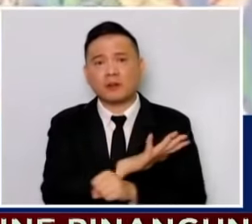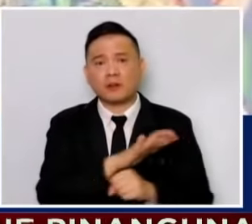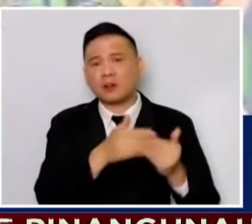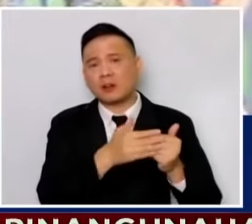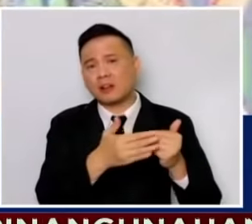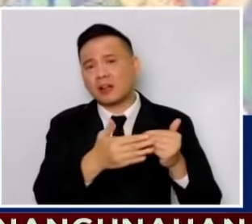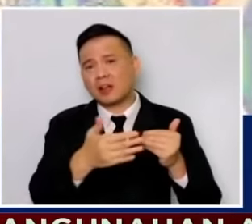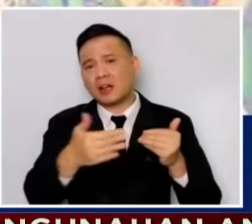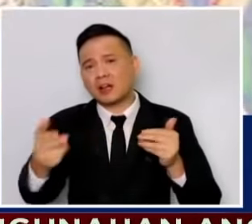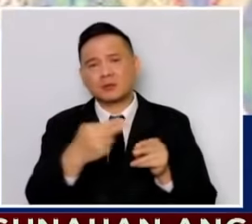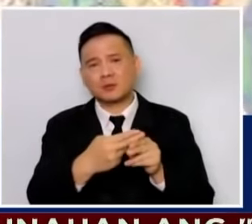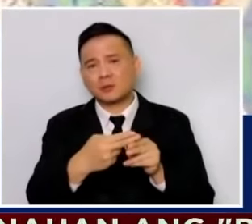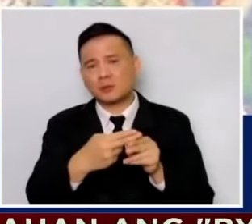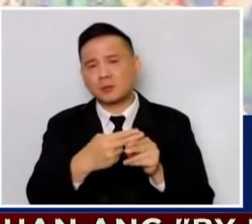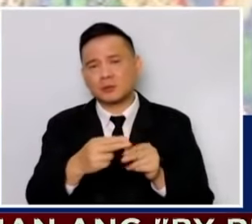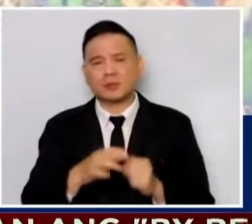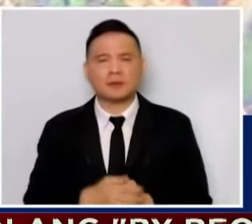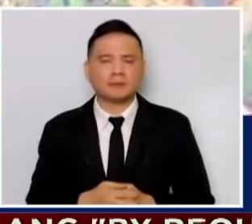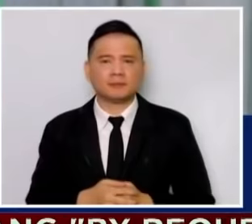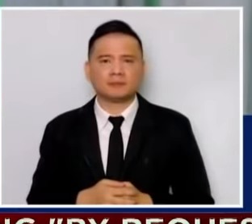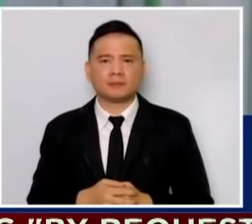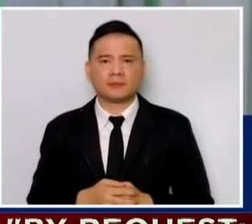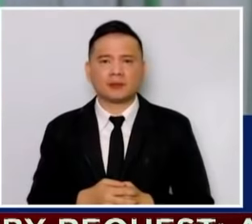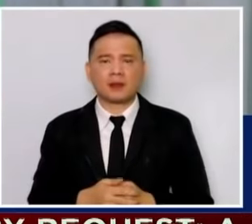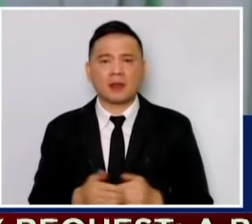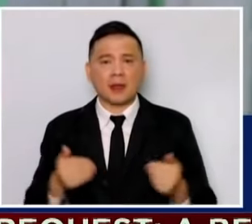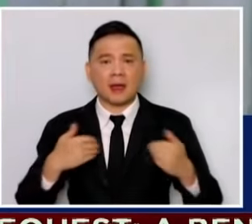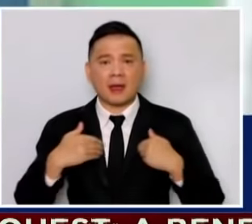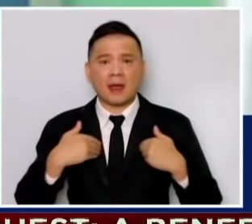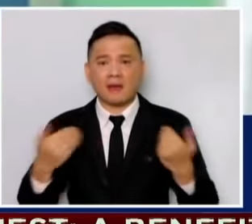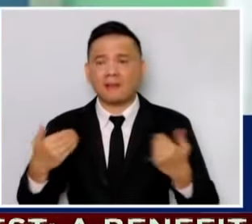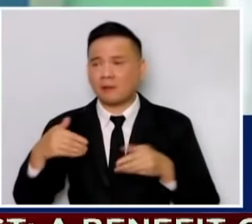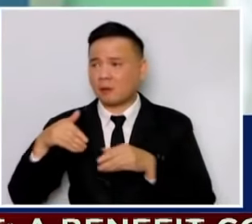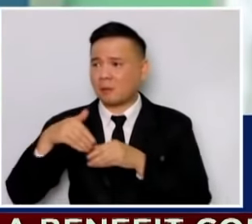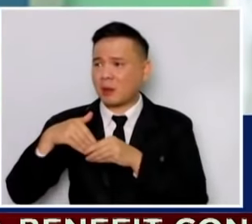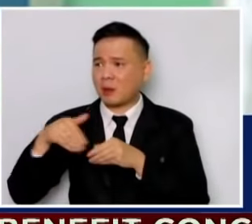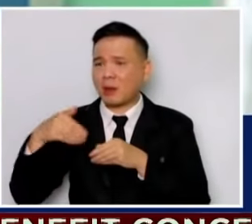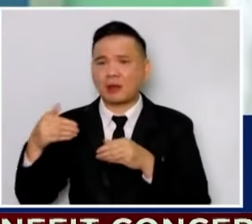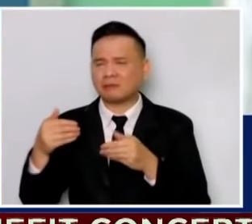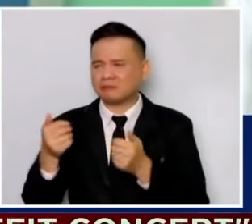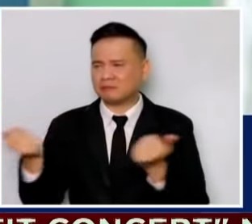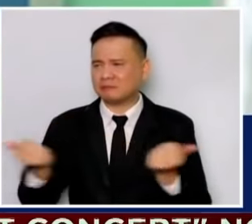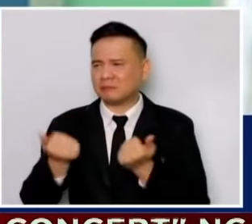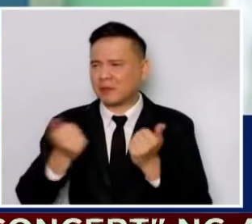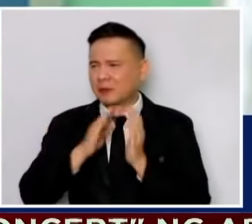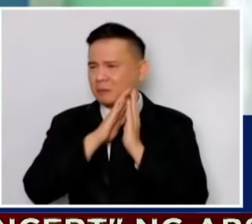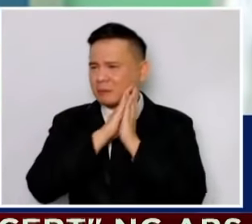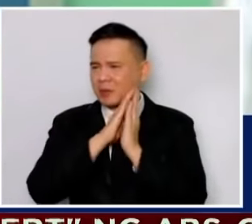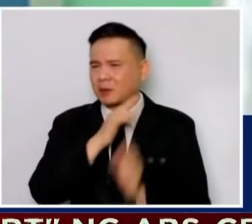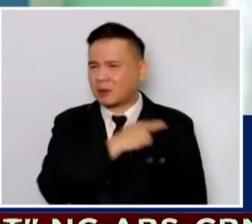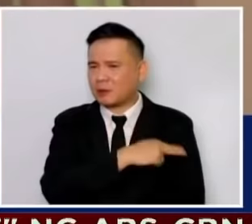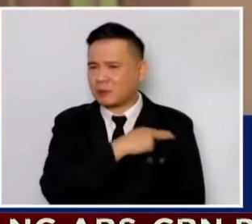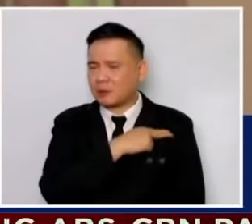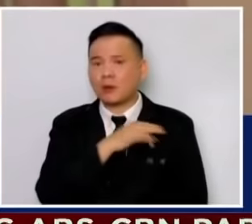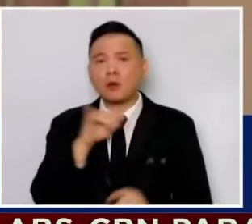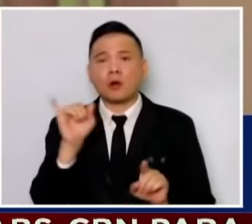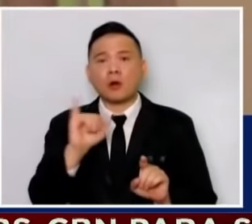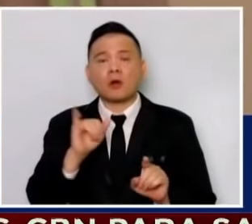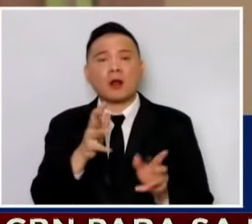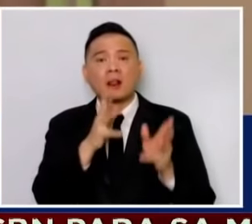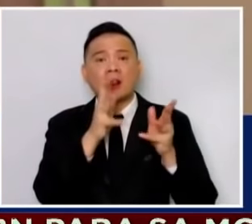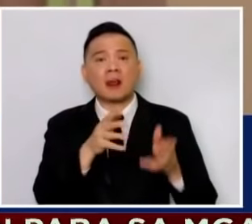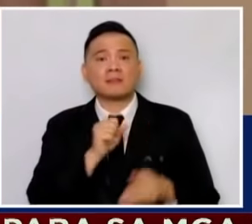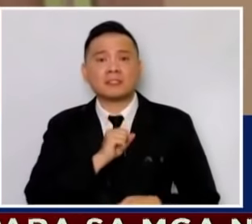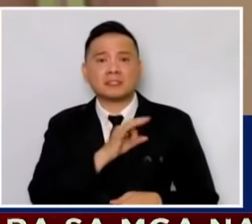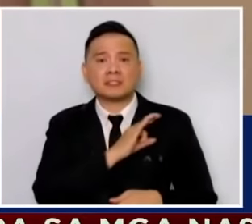araw. Bukod din sa bilang ng mga bakanting hospital beds, kailangan ding isaalang-alang ang dami ng mga natitirang health workers sa mga